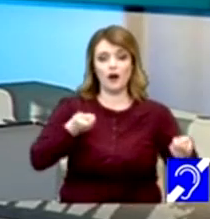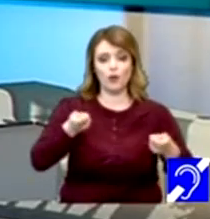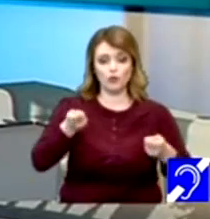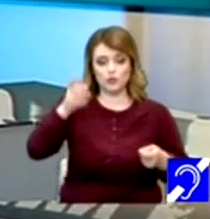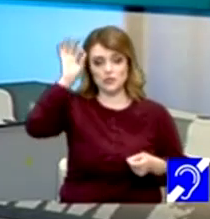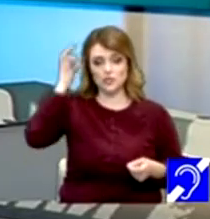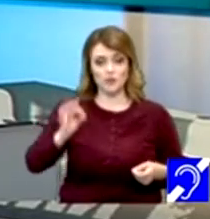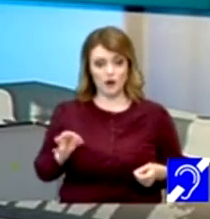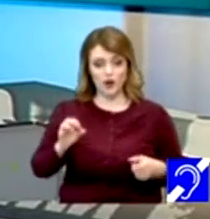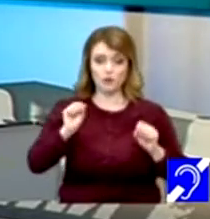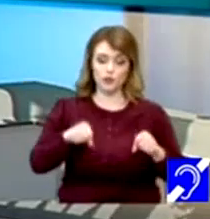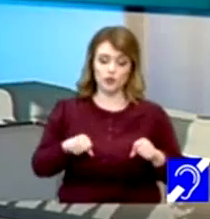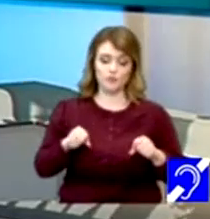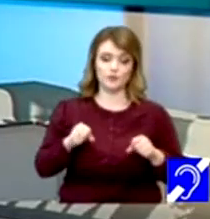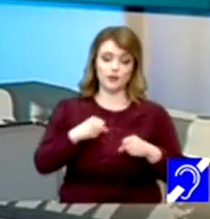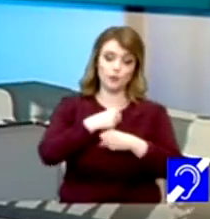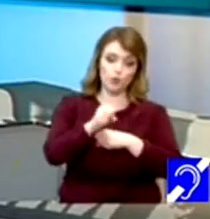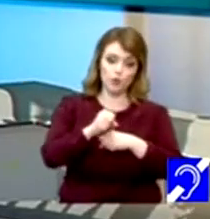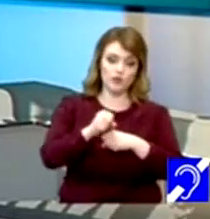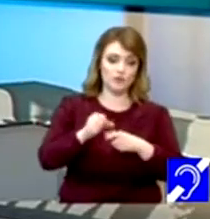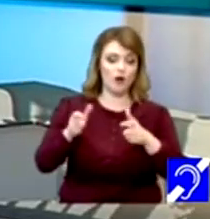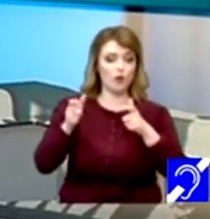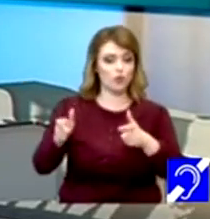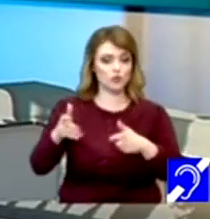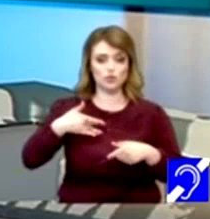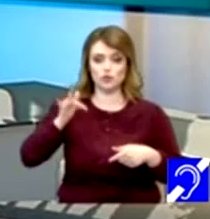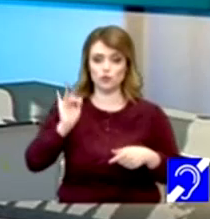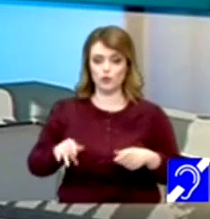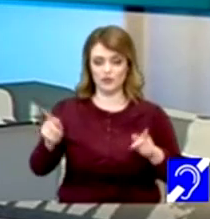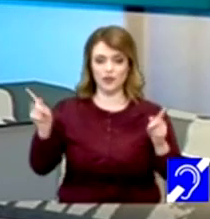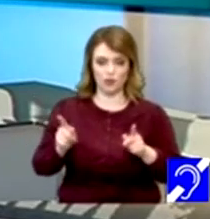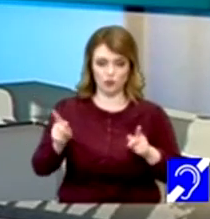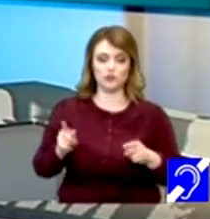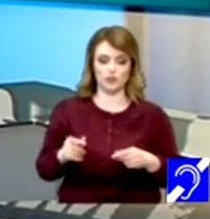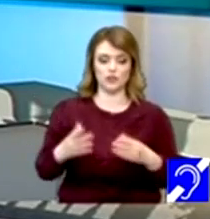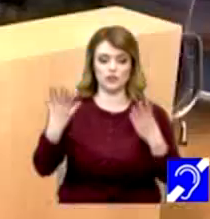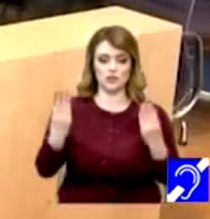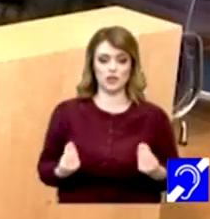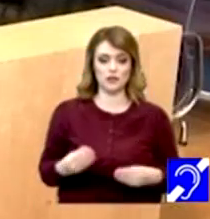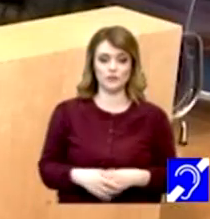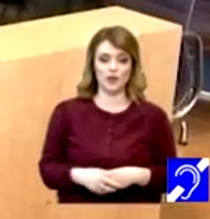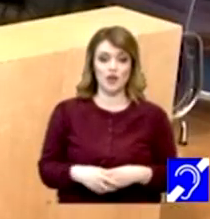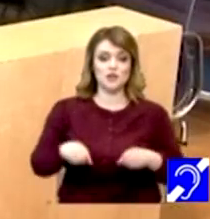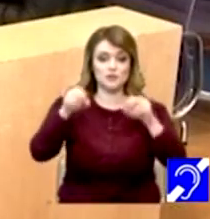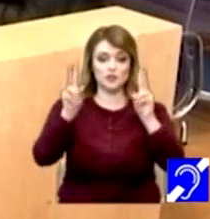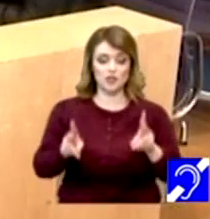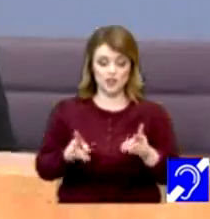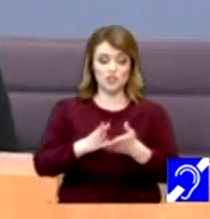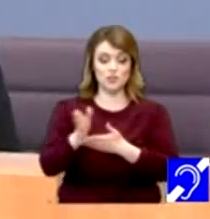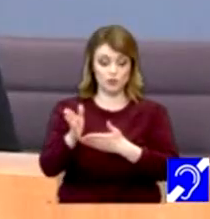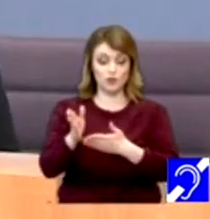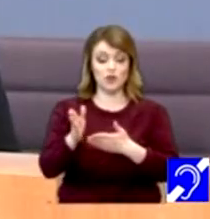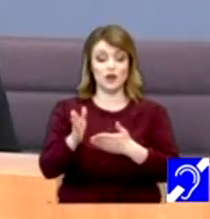Autoritățile din Germania ar putea impune o carantină dură pentru o perioadă scurtă. Specialiștii susțin că în această măsură, în paralel